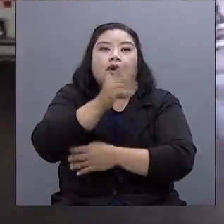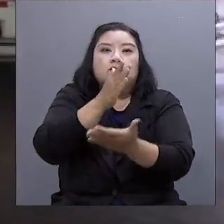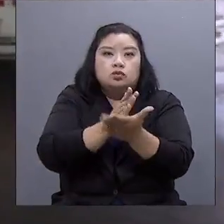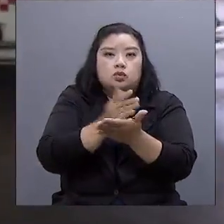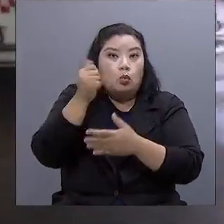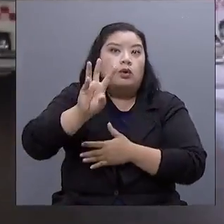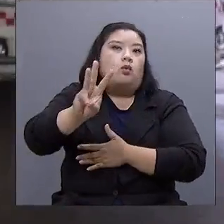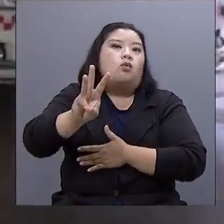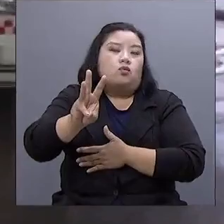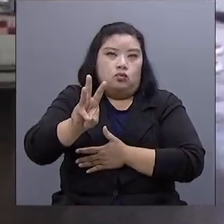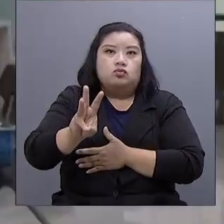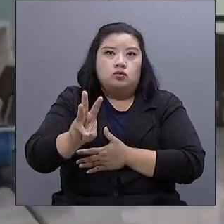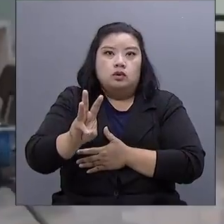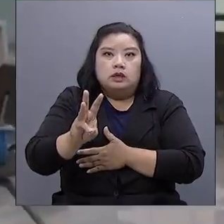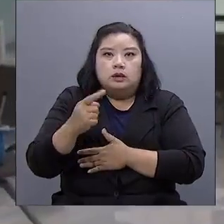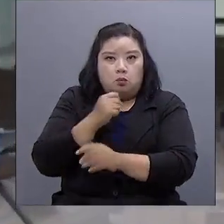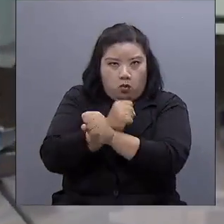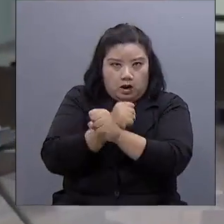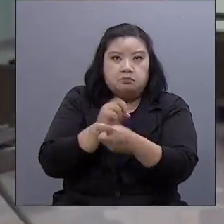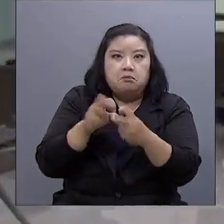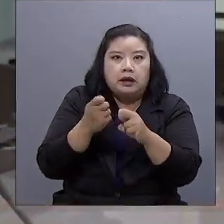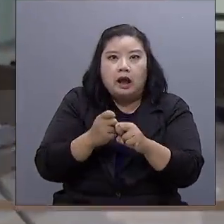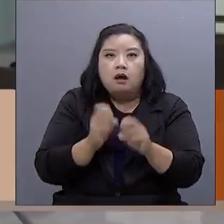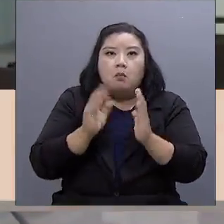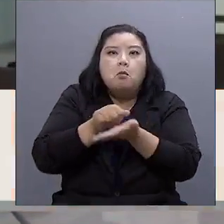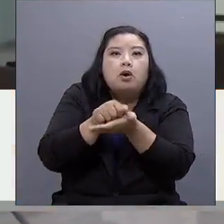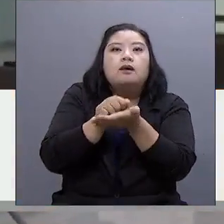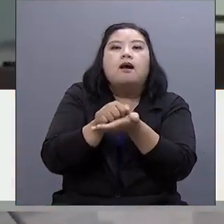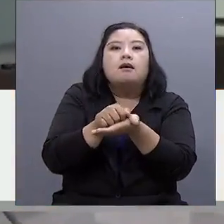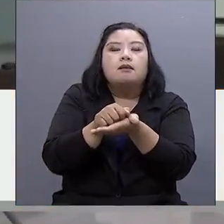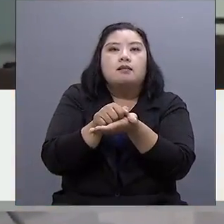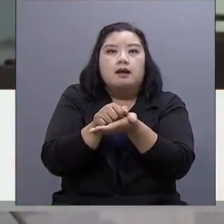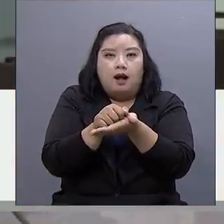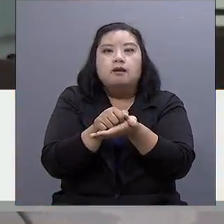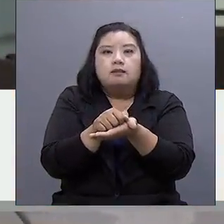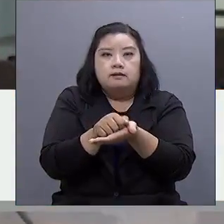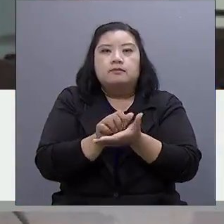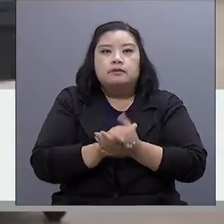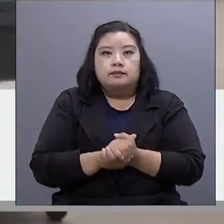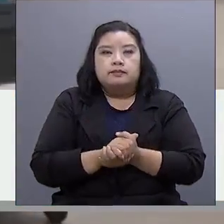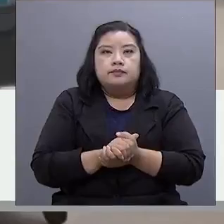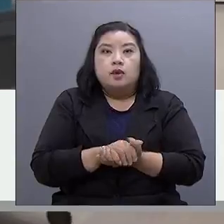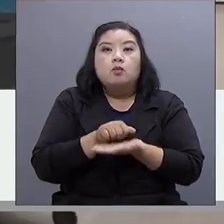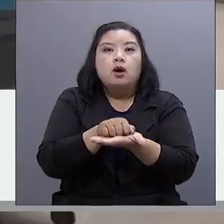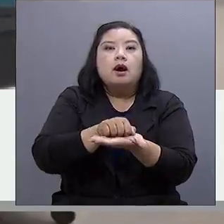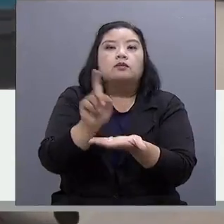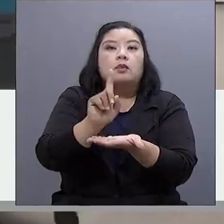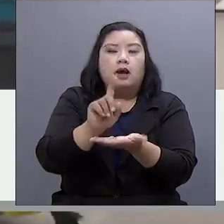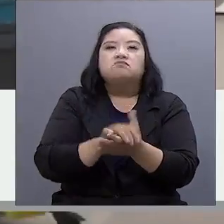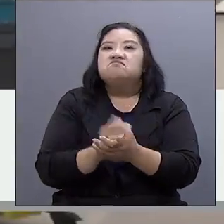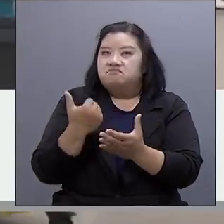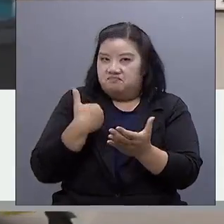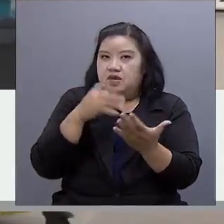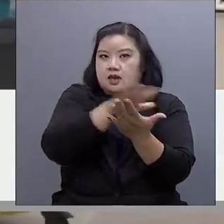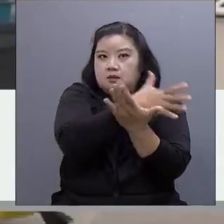าถึงเพื่อไม่ให้กระทบกับการให้บริการประชาชนนะคะโดยเตรียมแผนรองรับการ